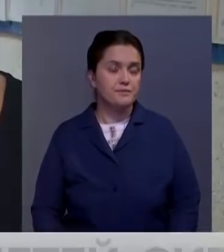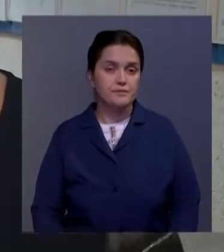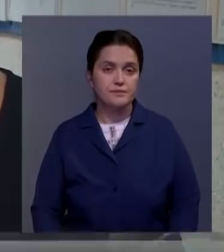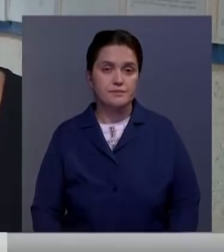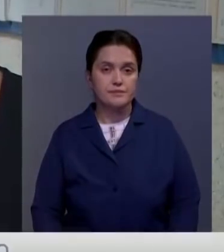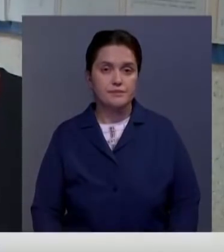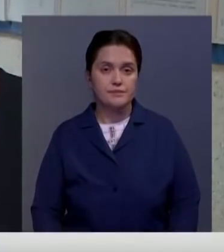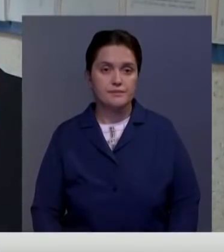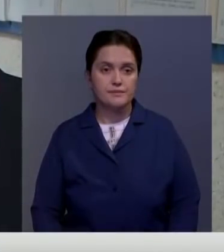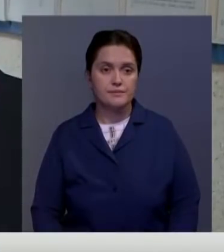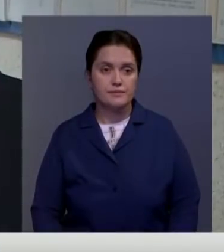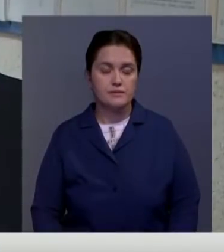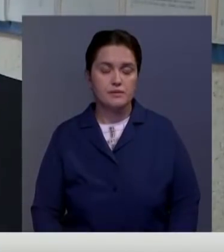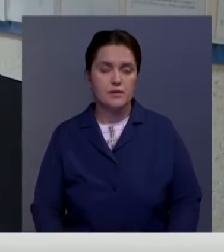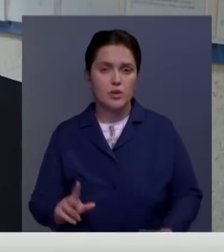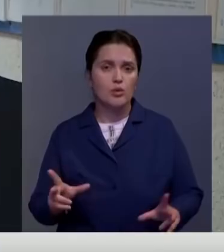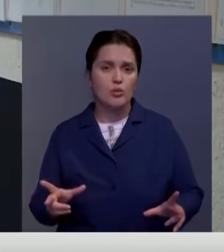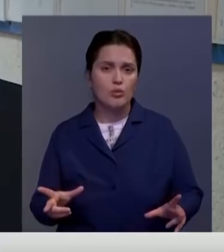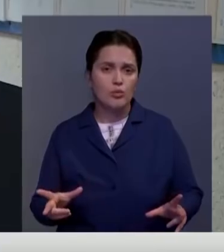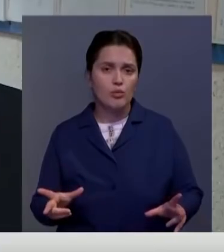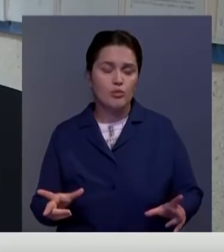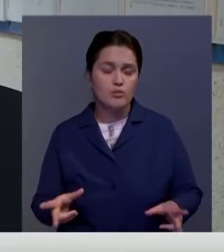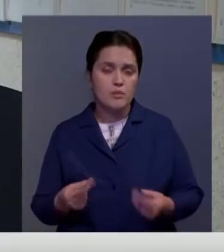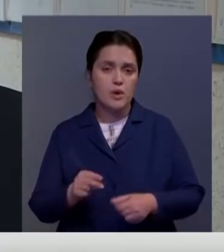осваивают навыки столярного дела,